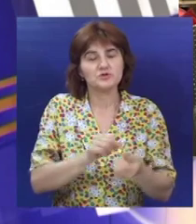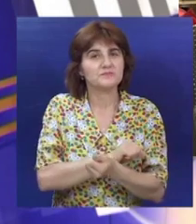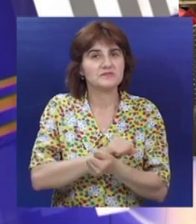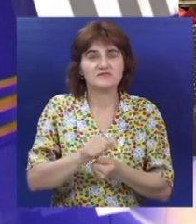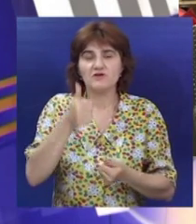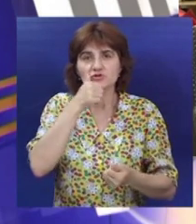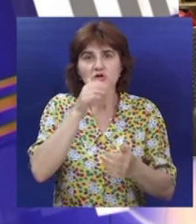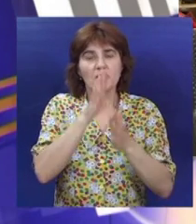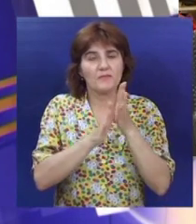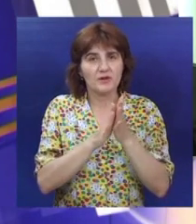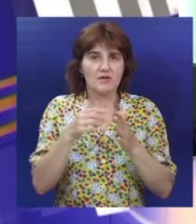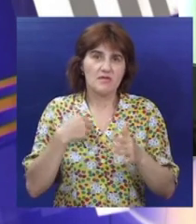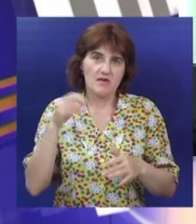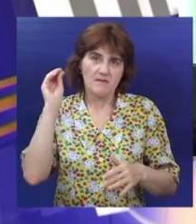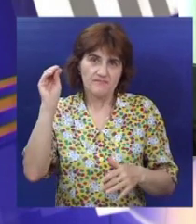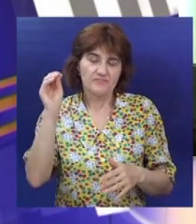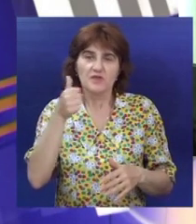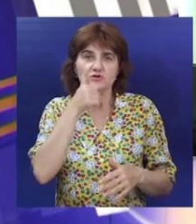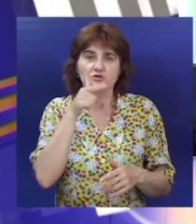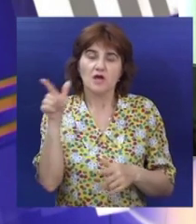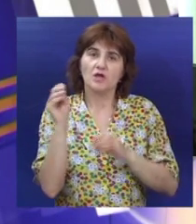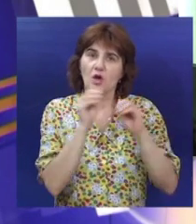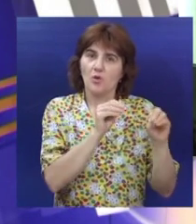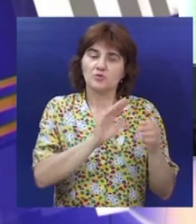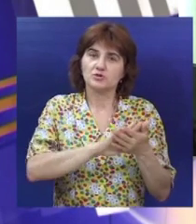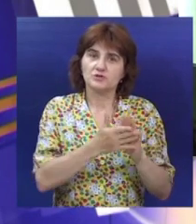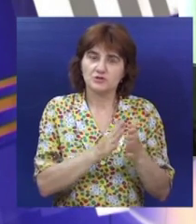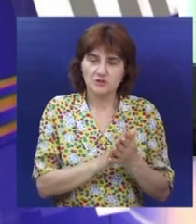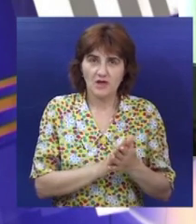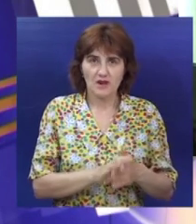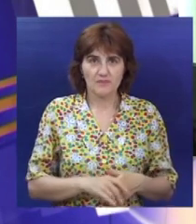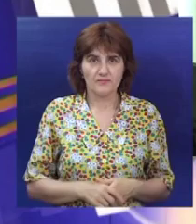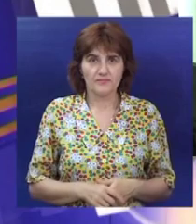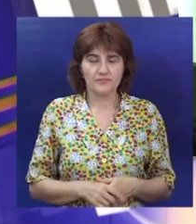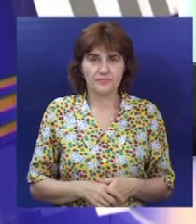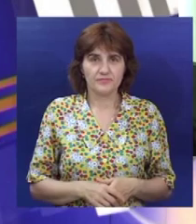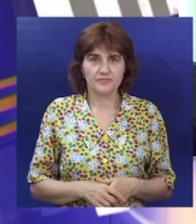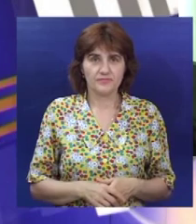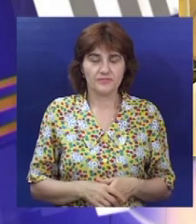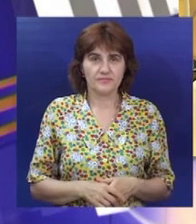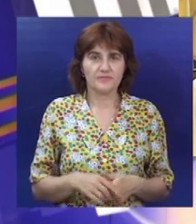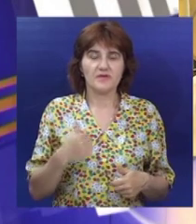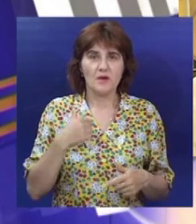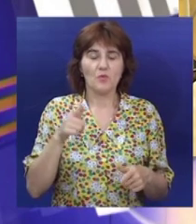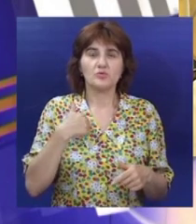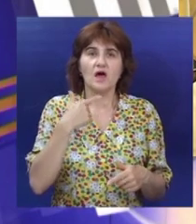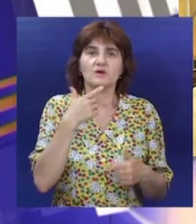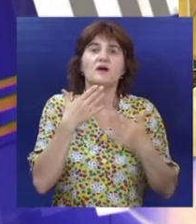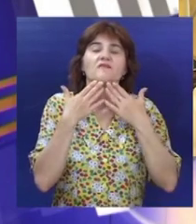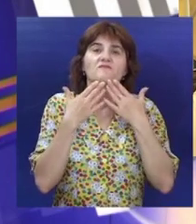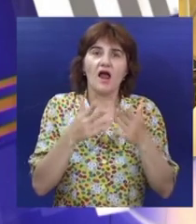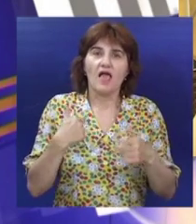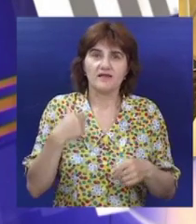naučimo svakakvim rečima, zamolili smo Toši da nam kaže samo nekoliko odabranih reči koje je naučila. I can say